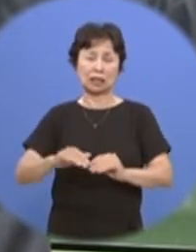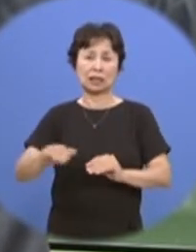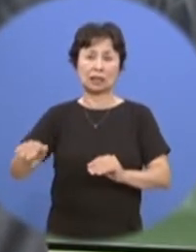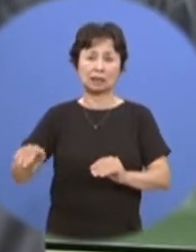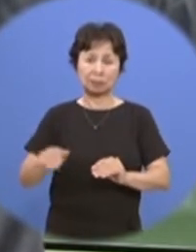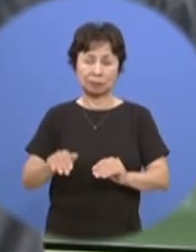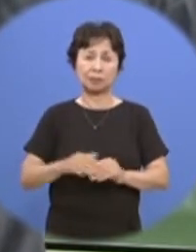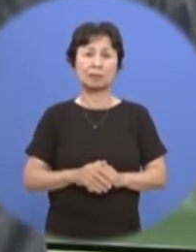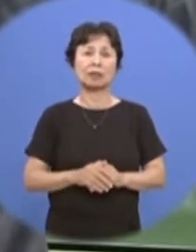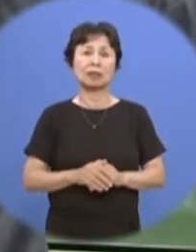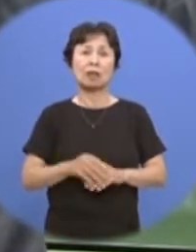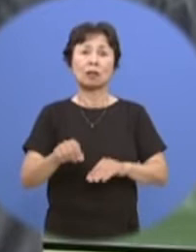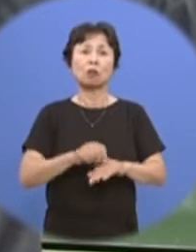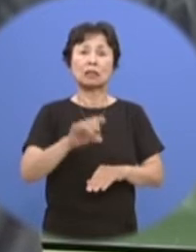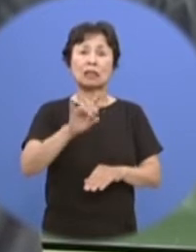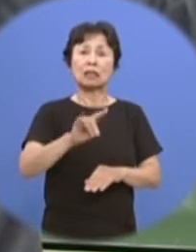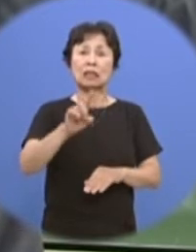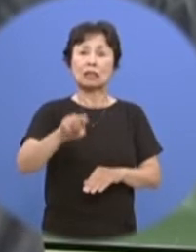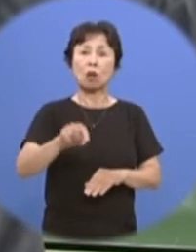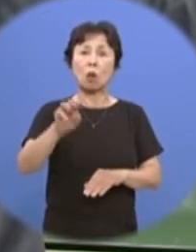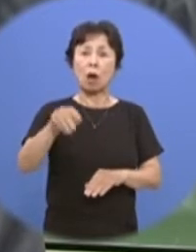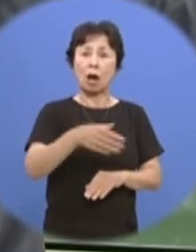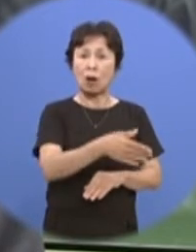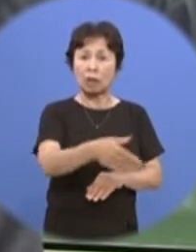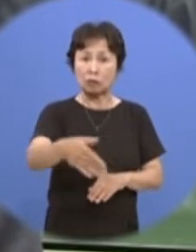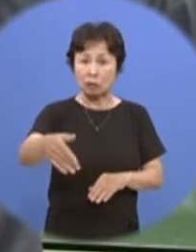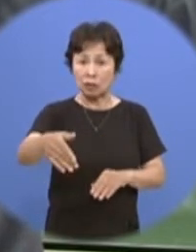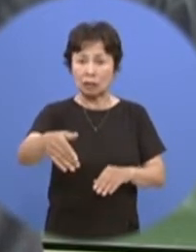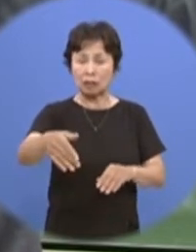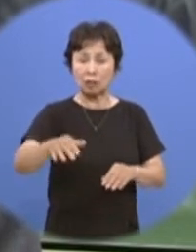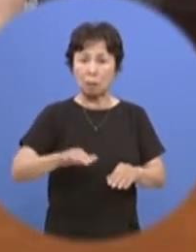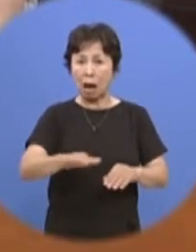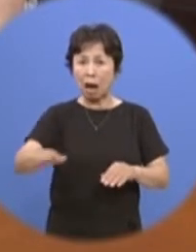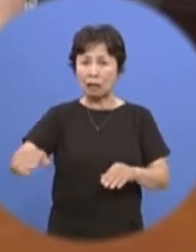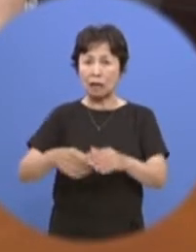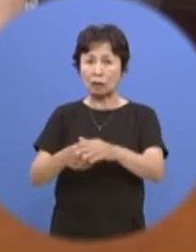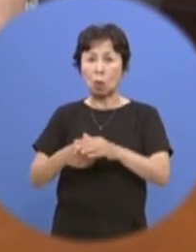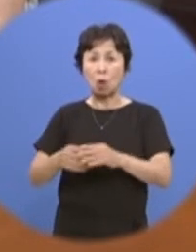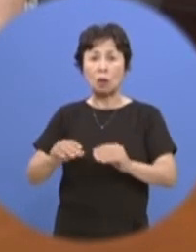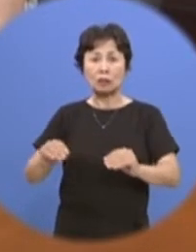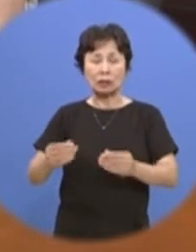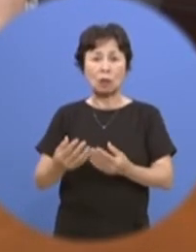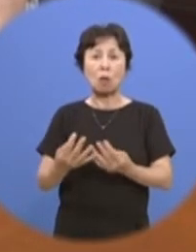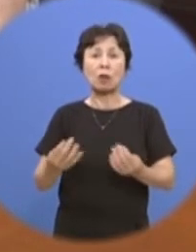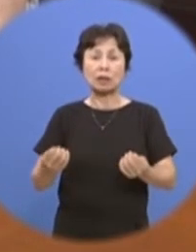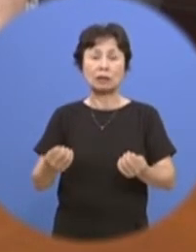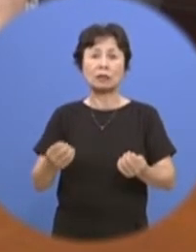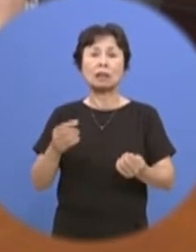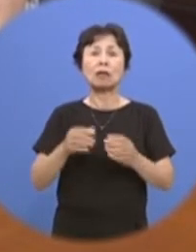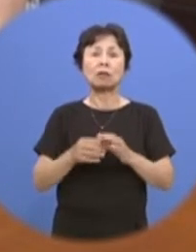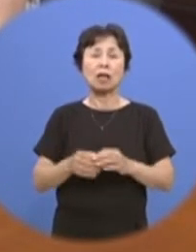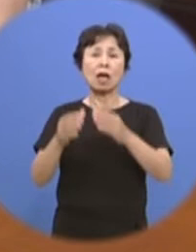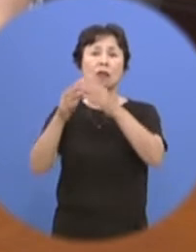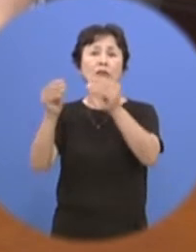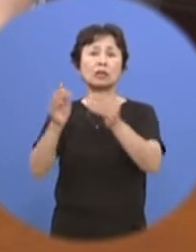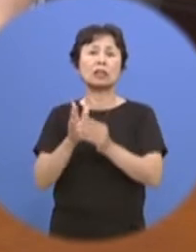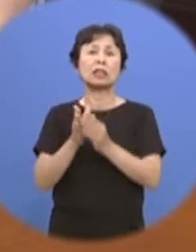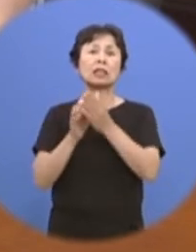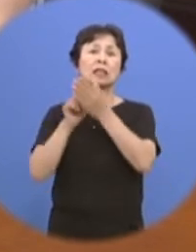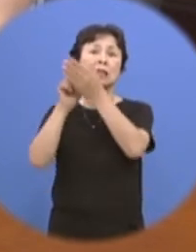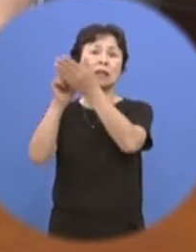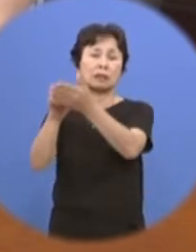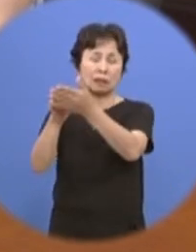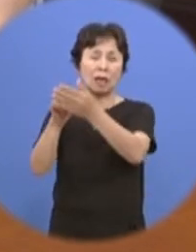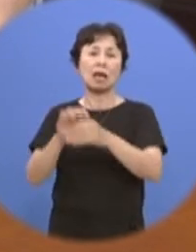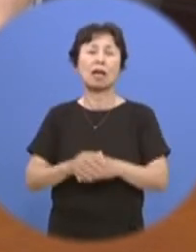特に紀の川の流域なんてのはそういうところが多いんですけども、国にお願いをして現在国営農地総合防